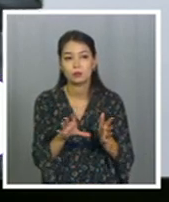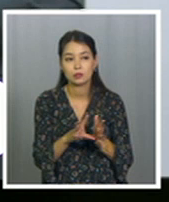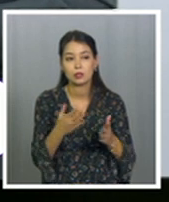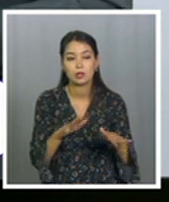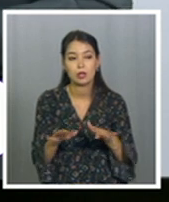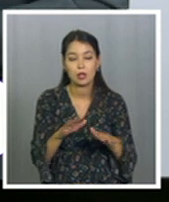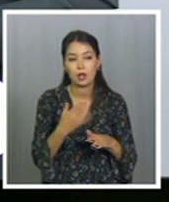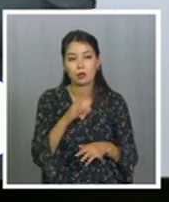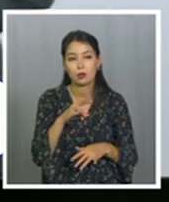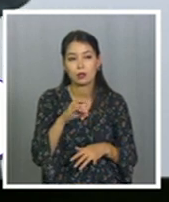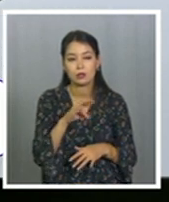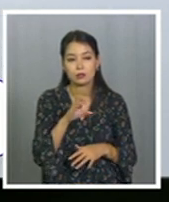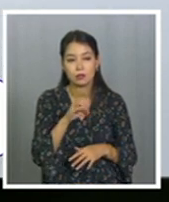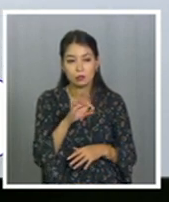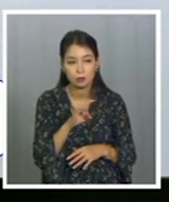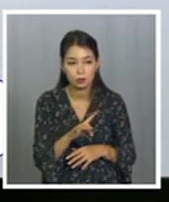конденсатордағы